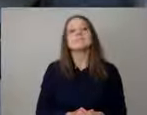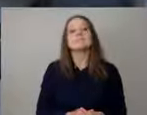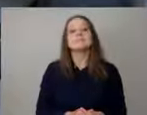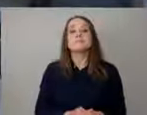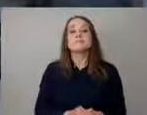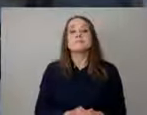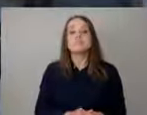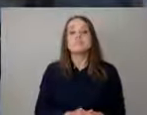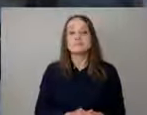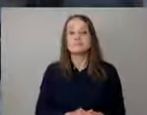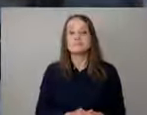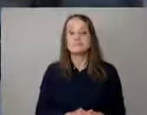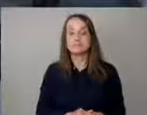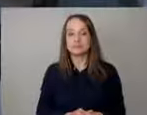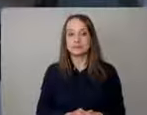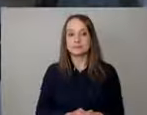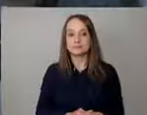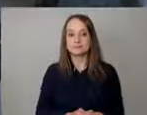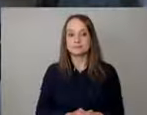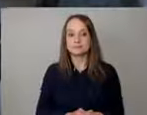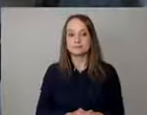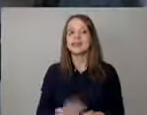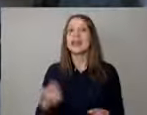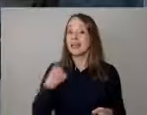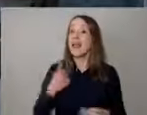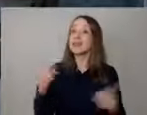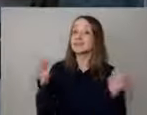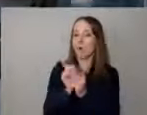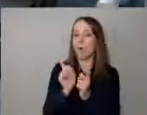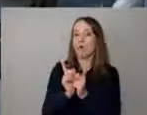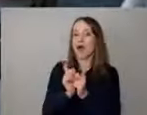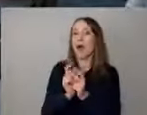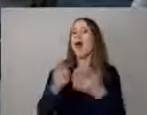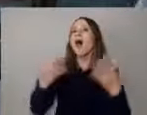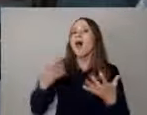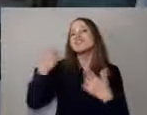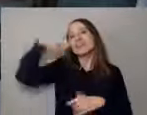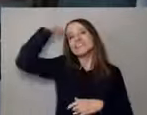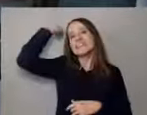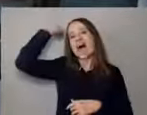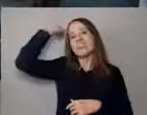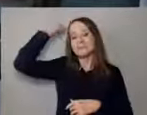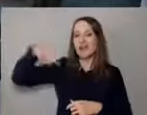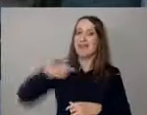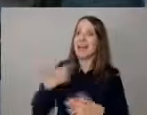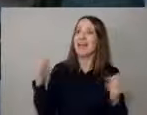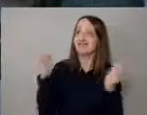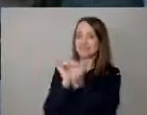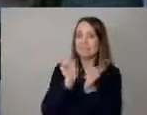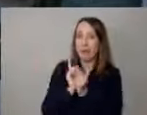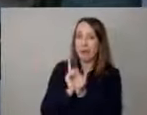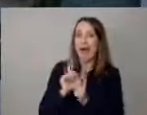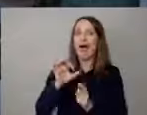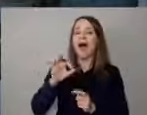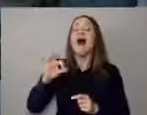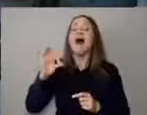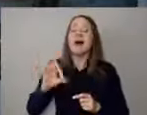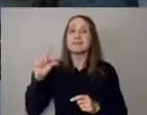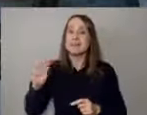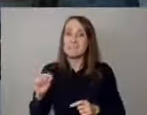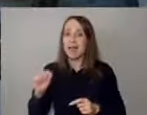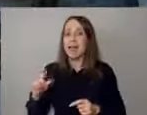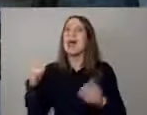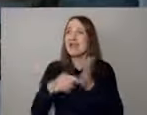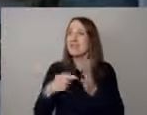Ja spotkałem się z Ochotniczą Strażą Pożarną i też chcę jasno powiedzieć, że to jest kolejna sprawa, co do której możemy się porozumieć,